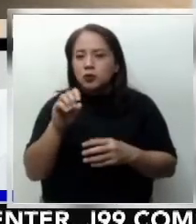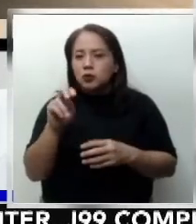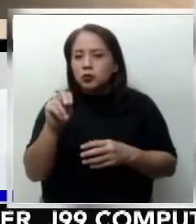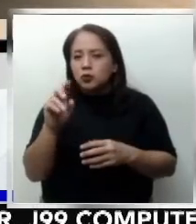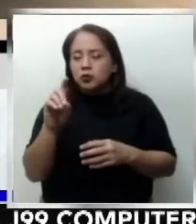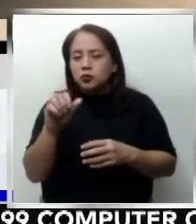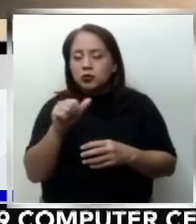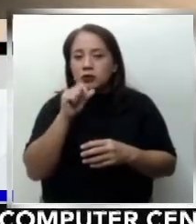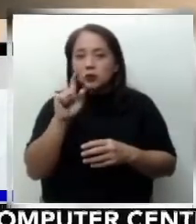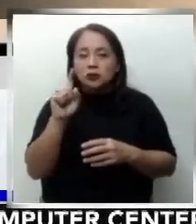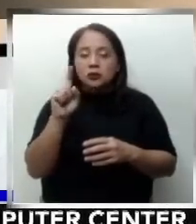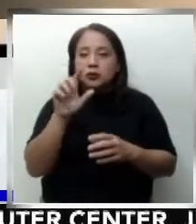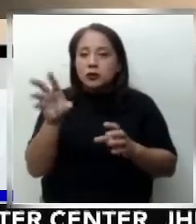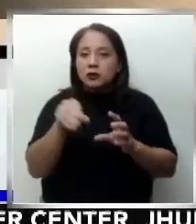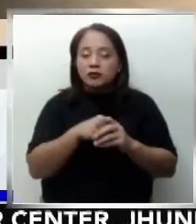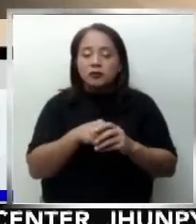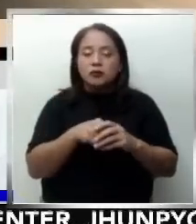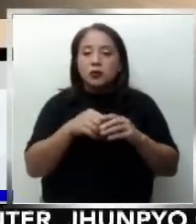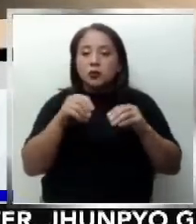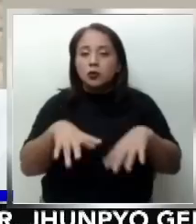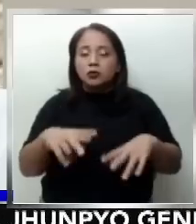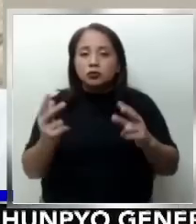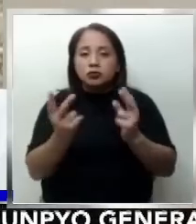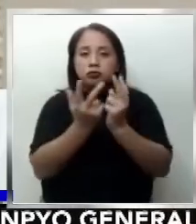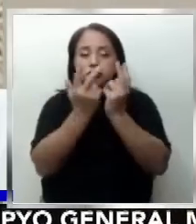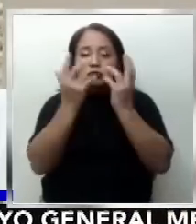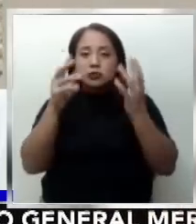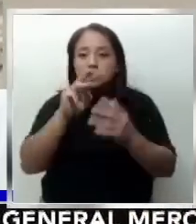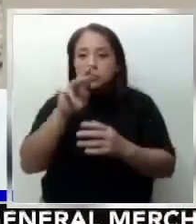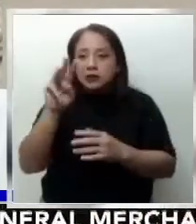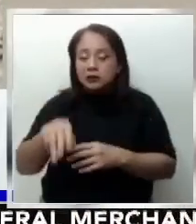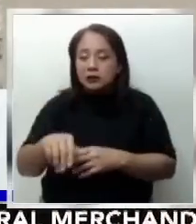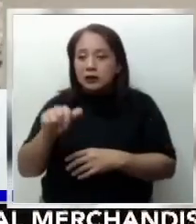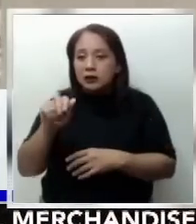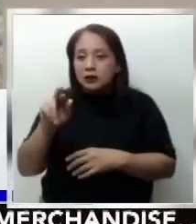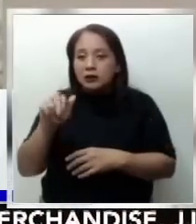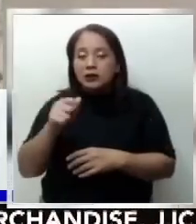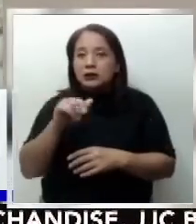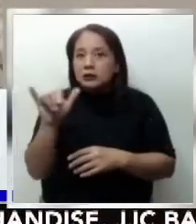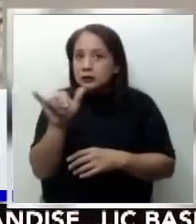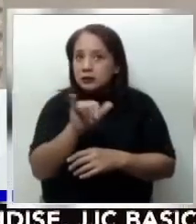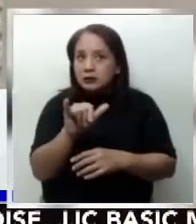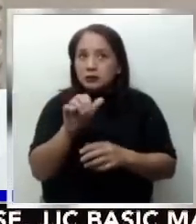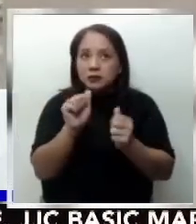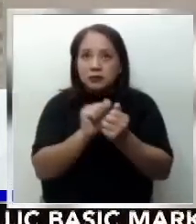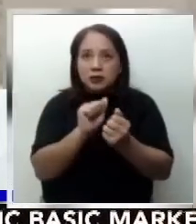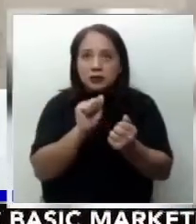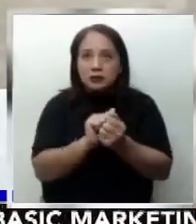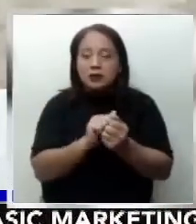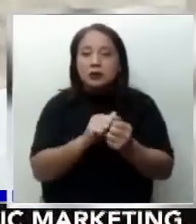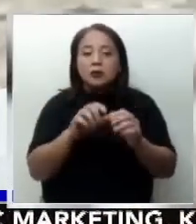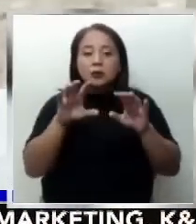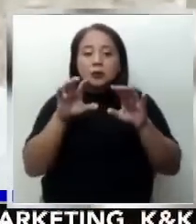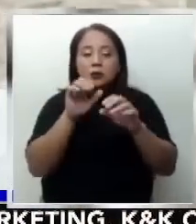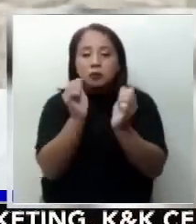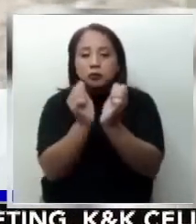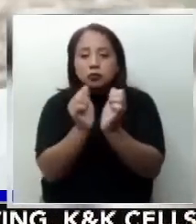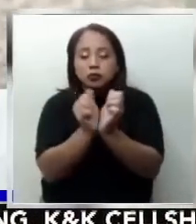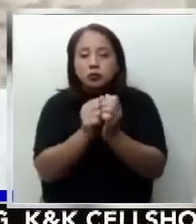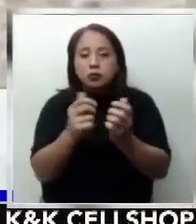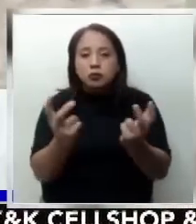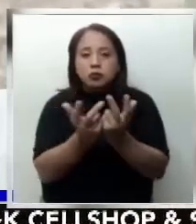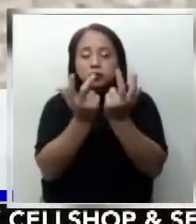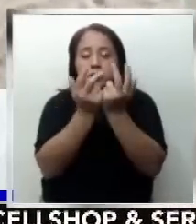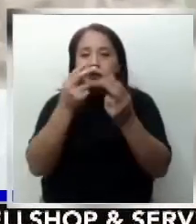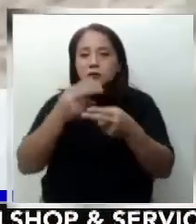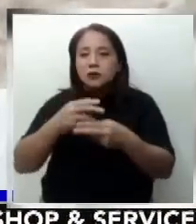sangkot sa pagkawala ng mga sabungero sa Manila Arena, kundi nakuhanan din kasama ang nakaposas na sabungerong si Michael Bautista sa Laguna